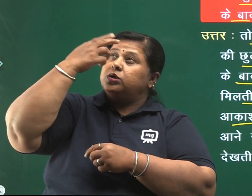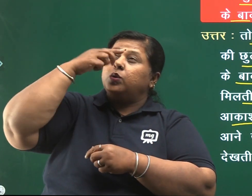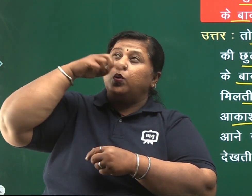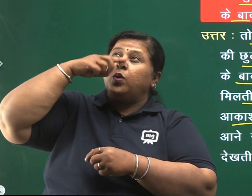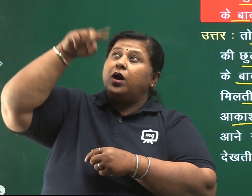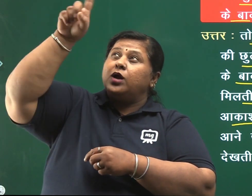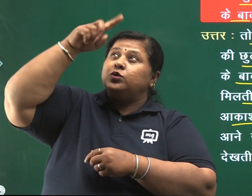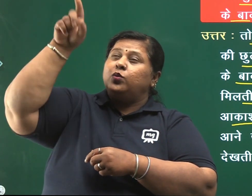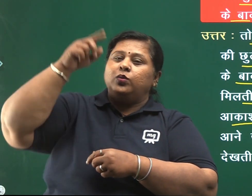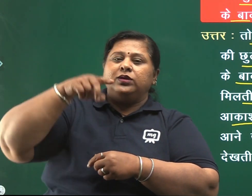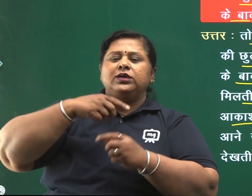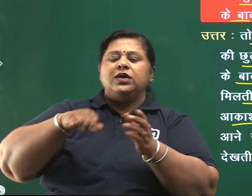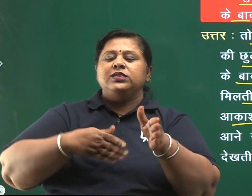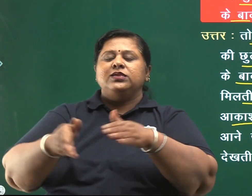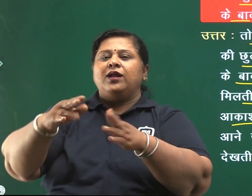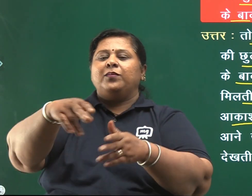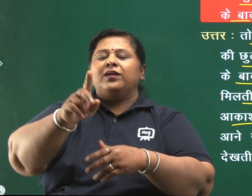या सड़क पर